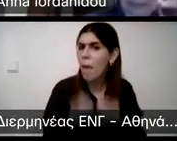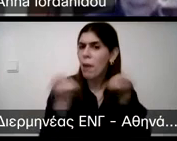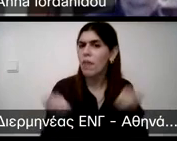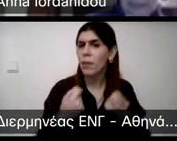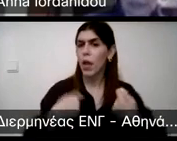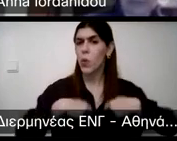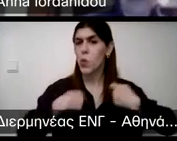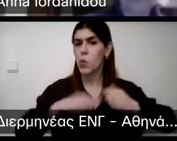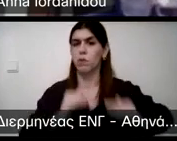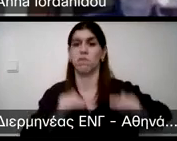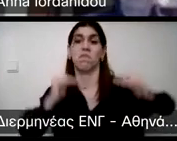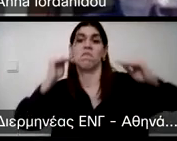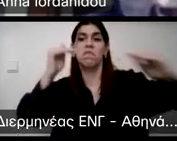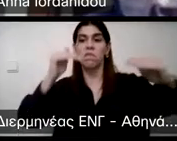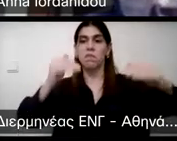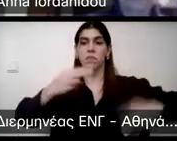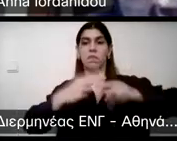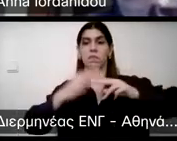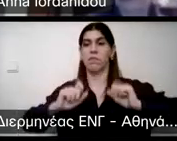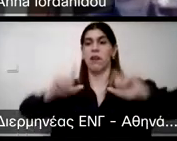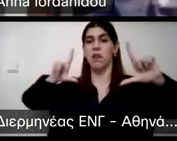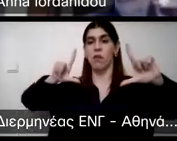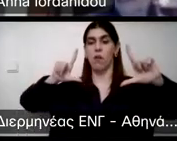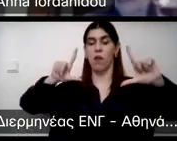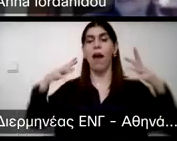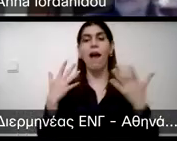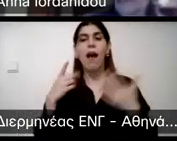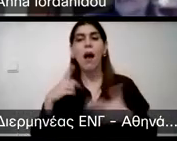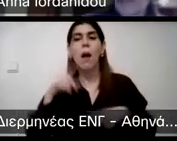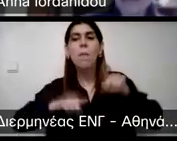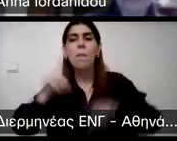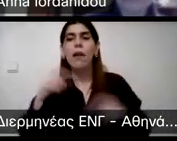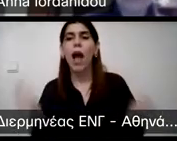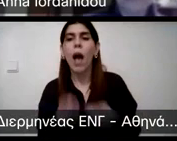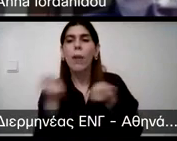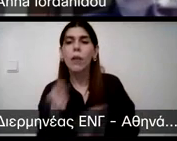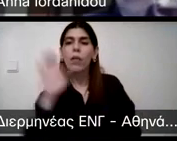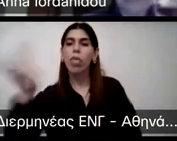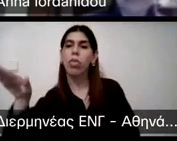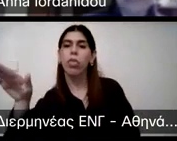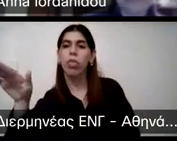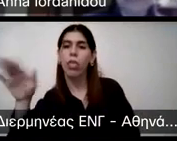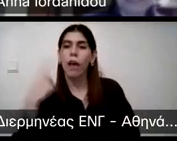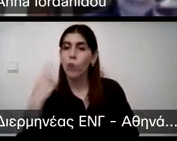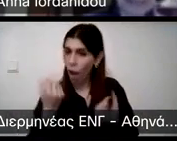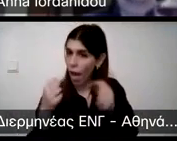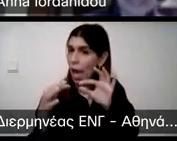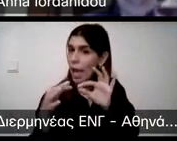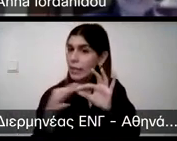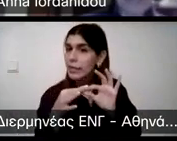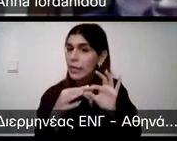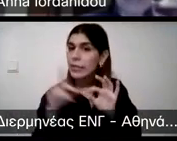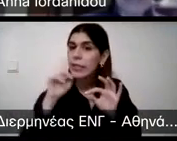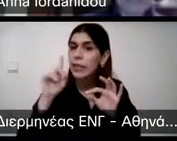και τι σχέση μπορεί να έχει αυτό με τη θέση της γυναίκας. Άρα, μαγικές λύσεις δεν